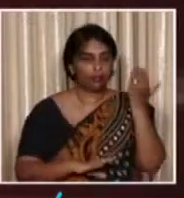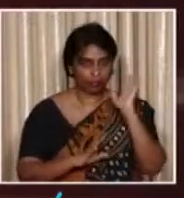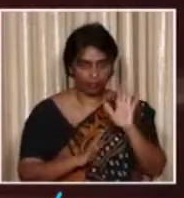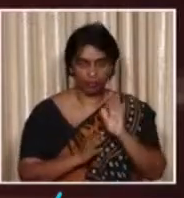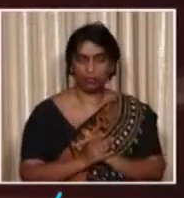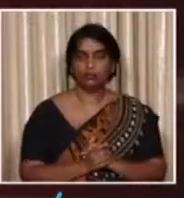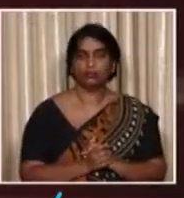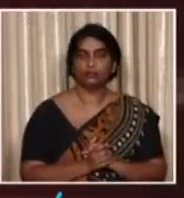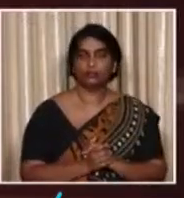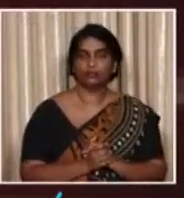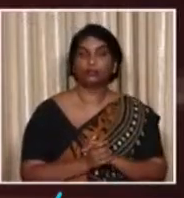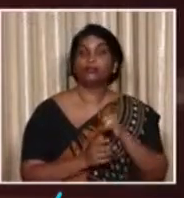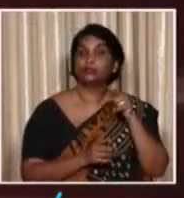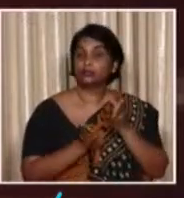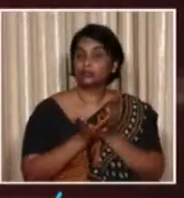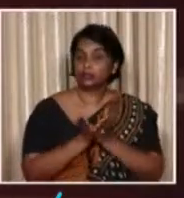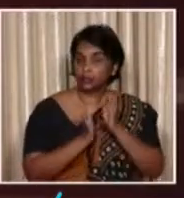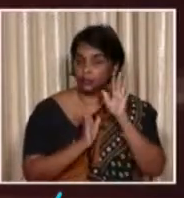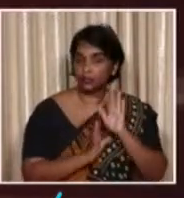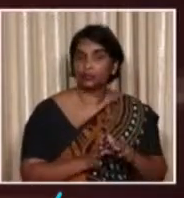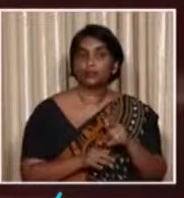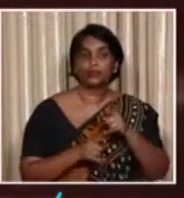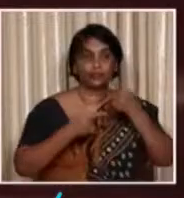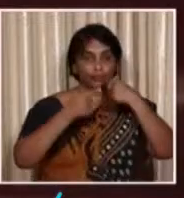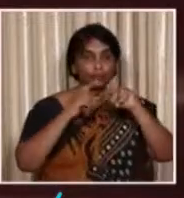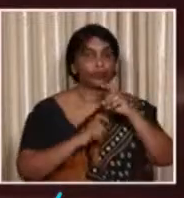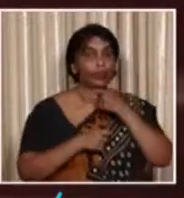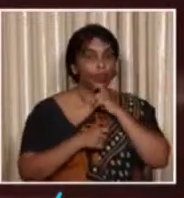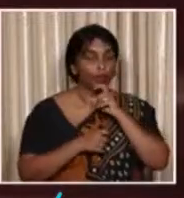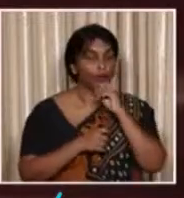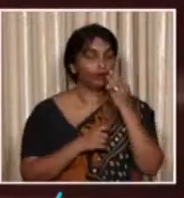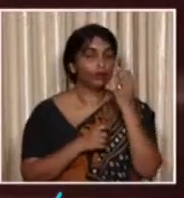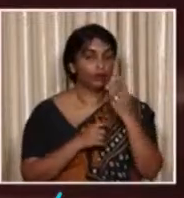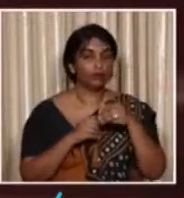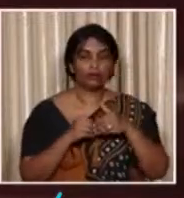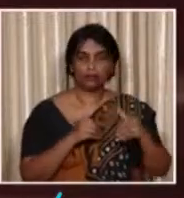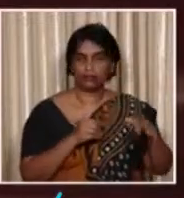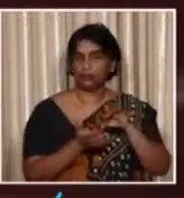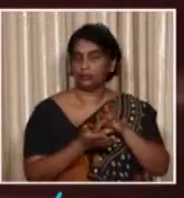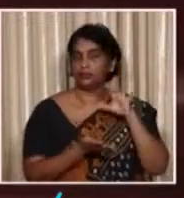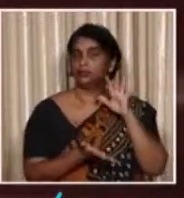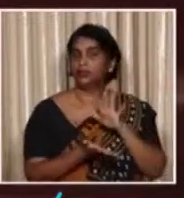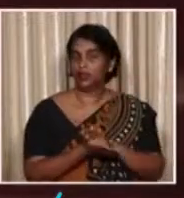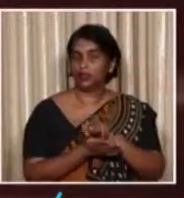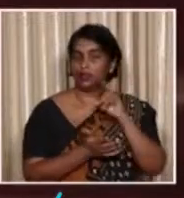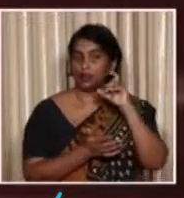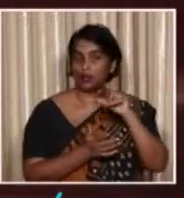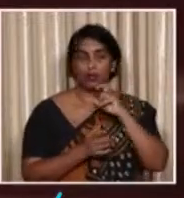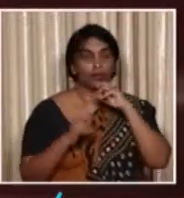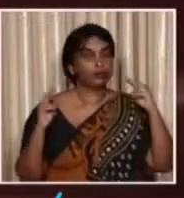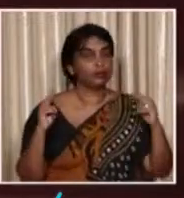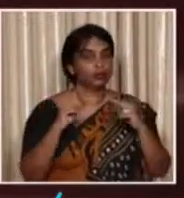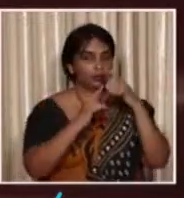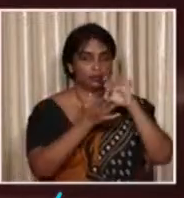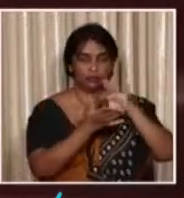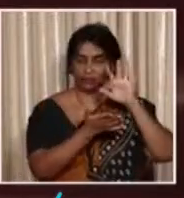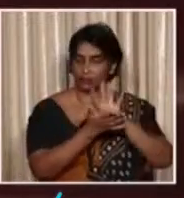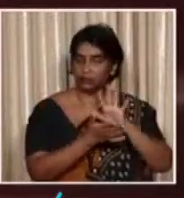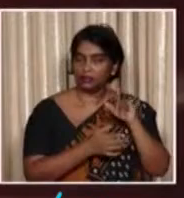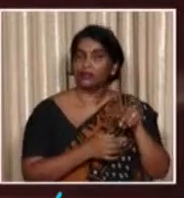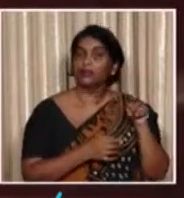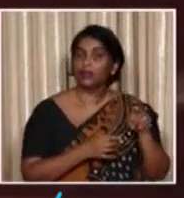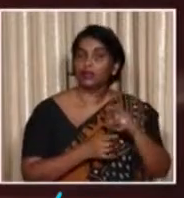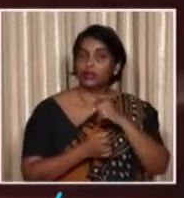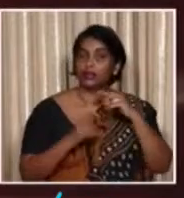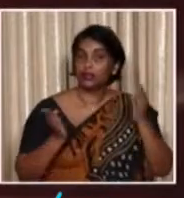Aladi Emma Namatadalo Pathasanda Nadutuna Mevanavitapi Kolomba Mahadikarane Pavarata